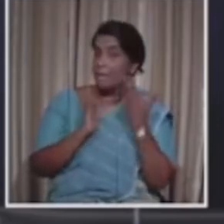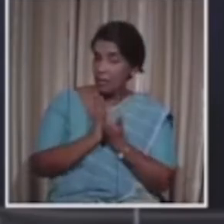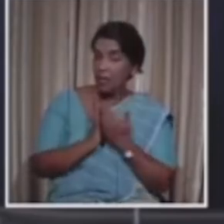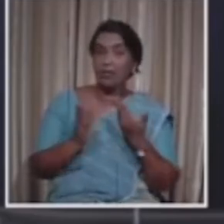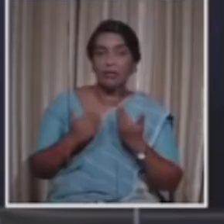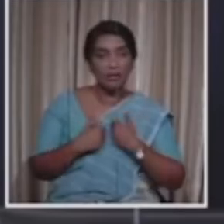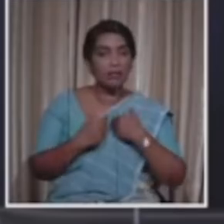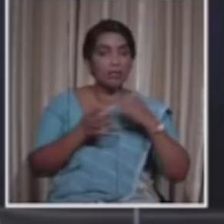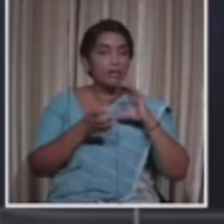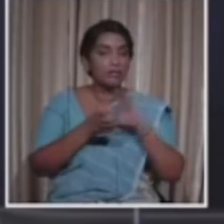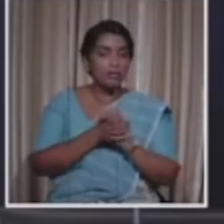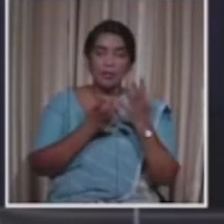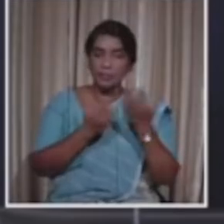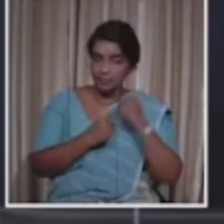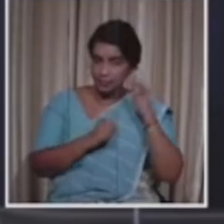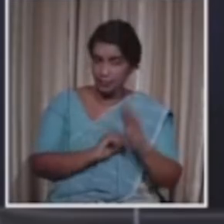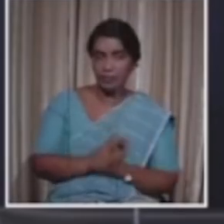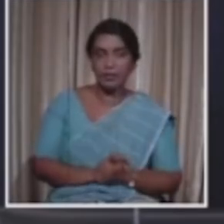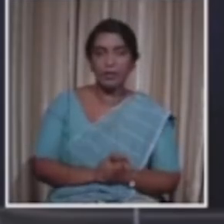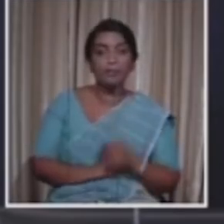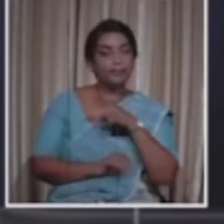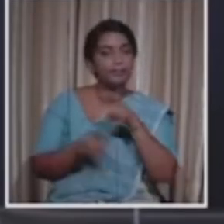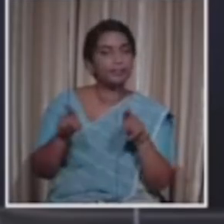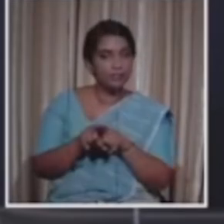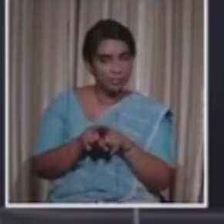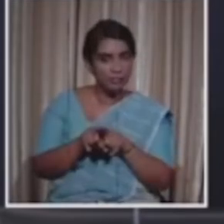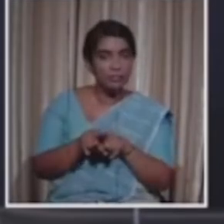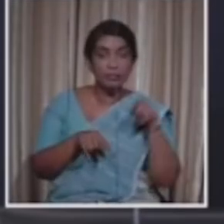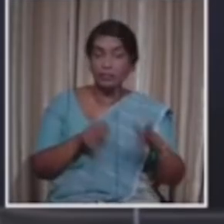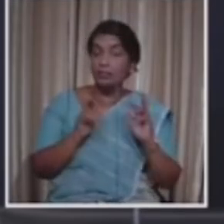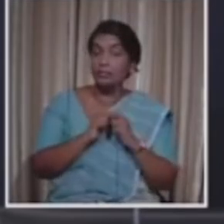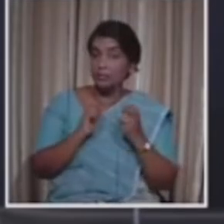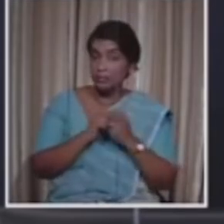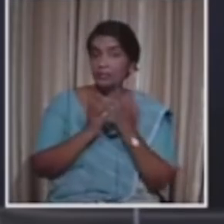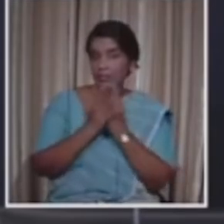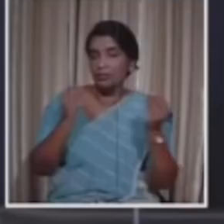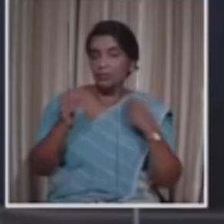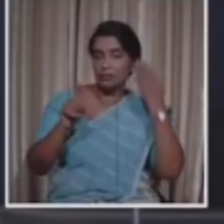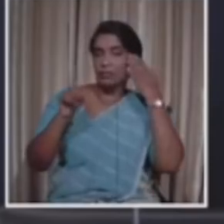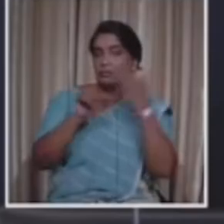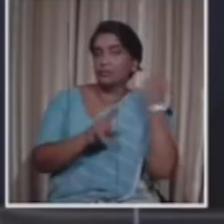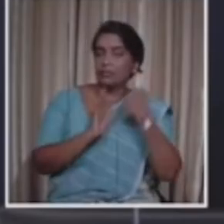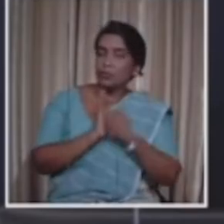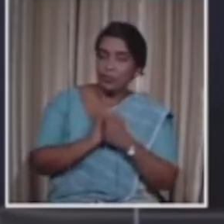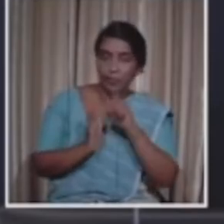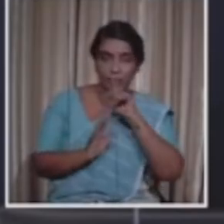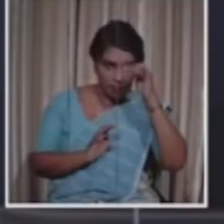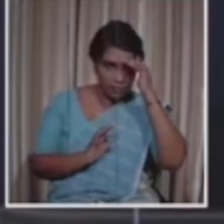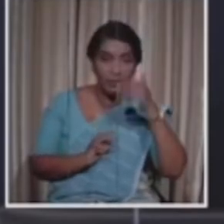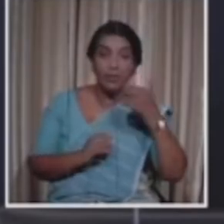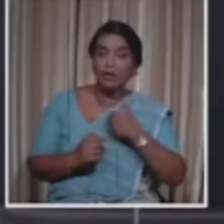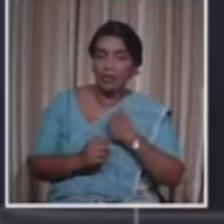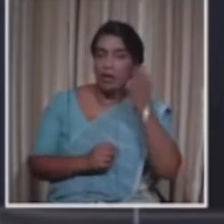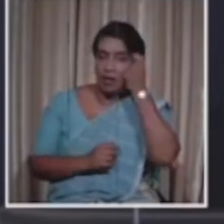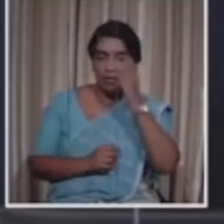අපි ඒ සහයෝගය ලබා ගන්න කටයුතු කරන්න ඕනේ ඒ නිසා මේ අරුමුදේ විසඳන්න අපි දැන් කතා කරන්න ඕනේ ගරු කතානායකතුමනි මම